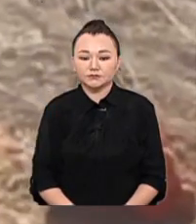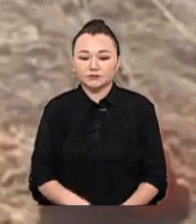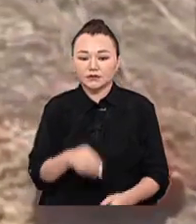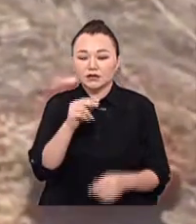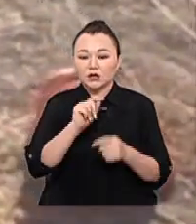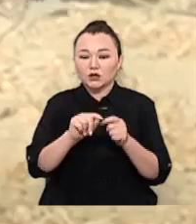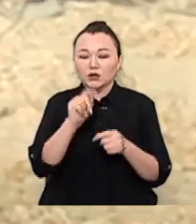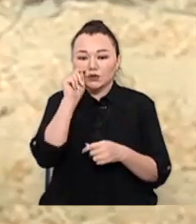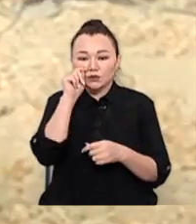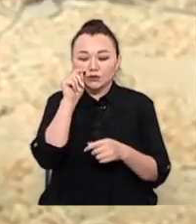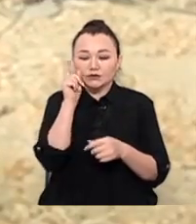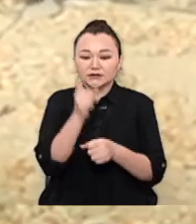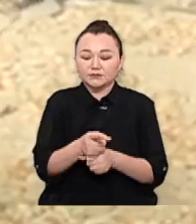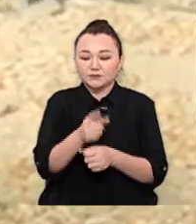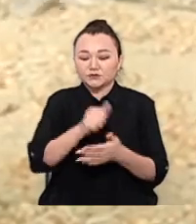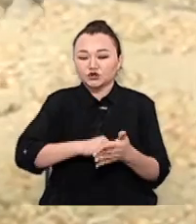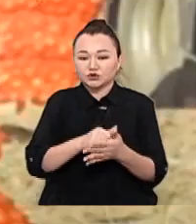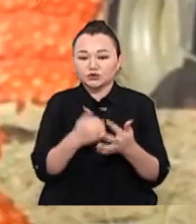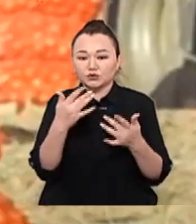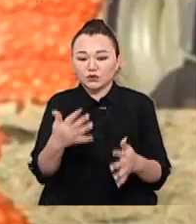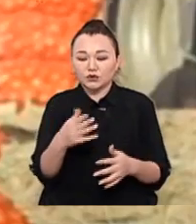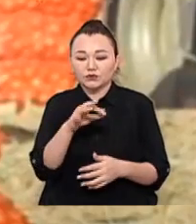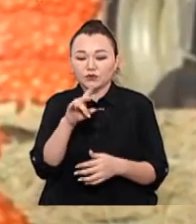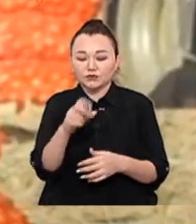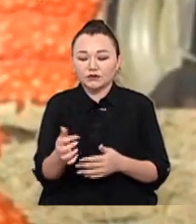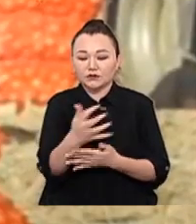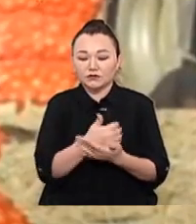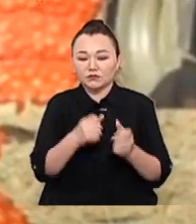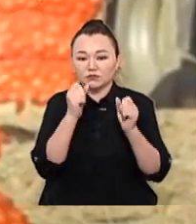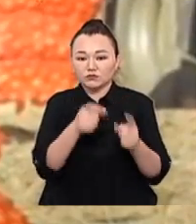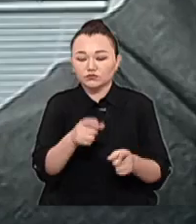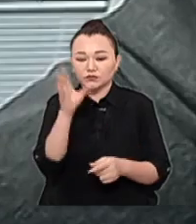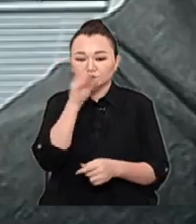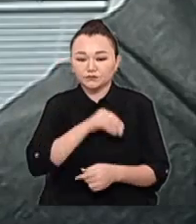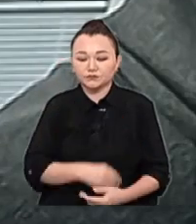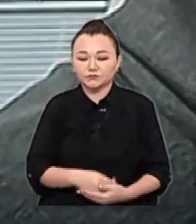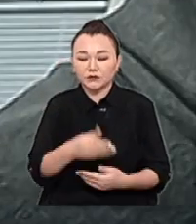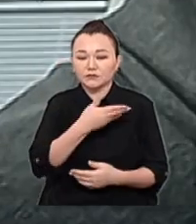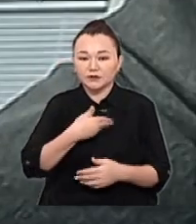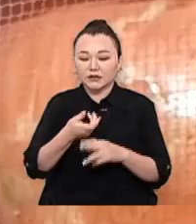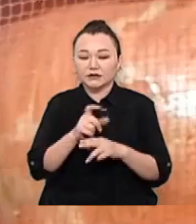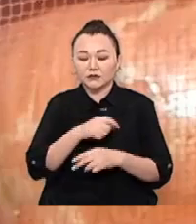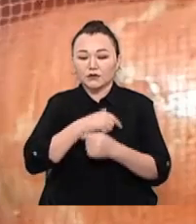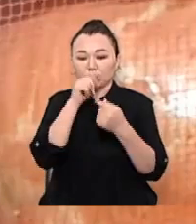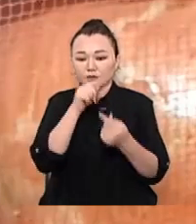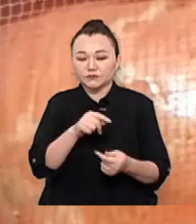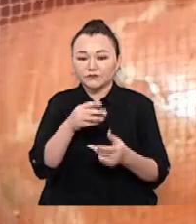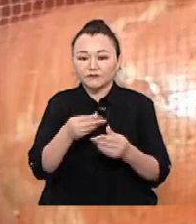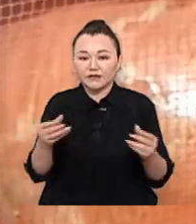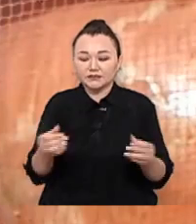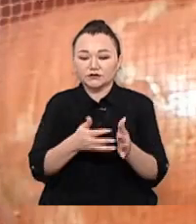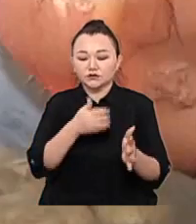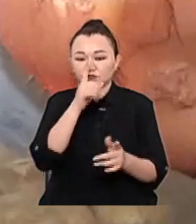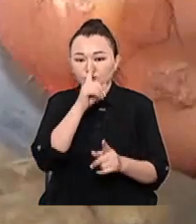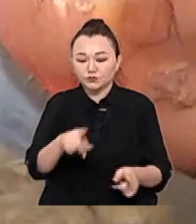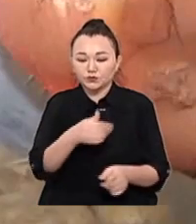Пияз экспортына салынған тыйым кесірінен қанша тонна өнім қоқысқа төгілуі мүмкін? Біздер оған қарсымыз. Көктемде тапшылық болмас